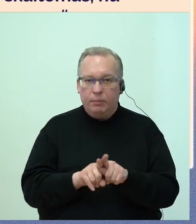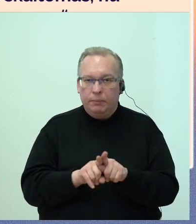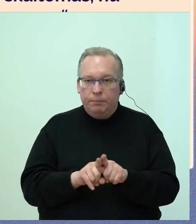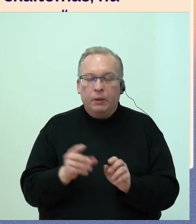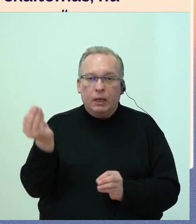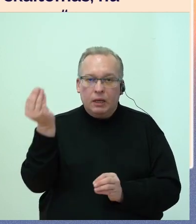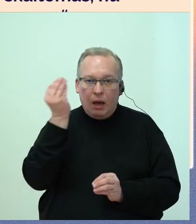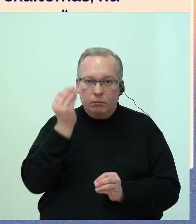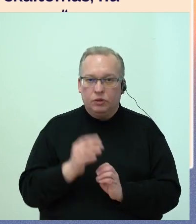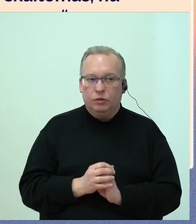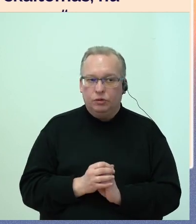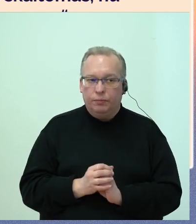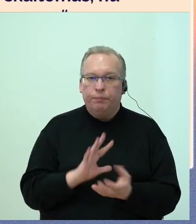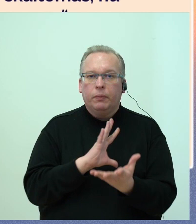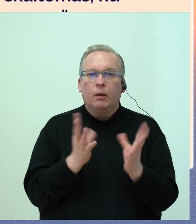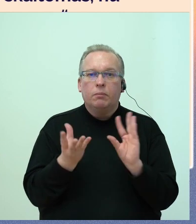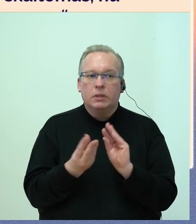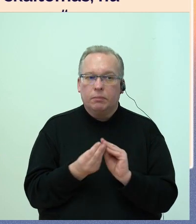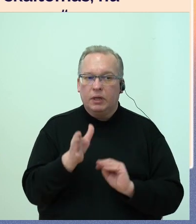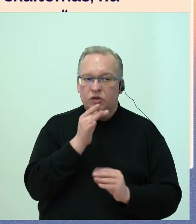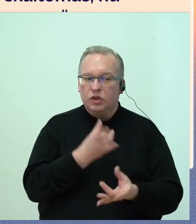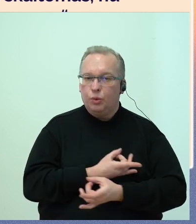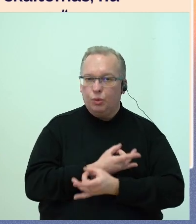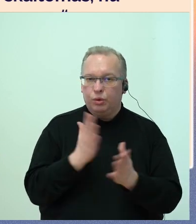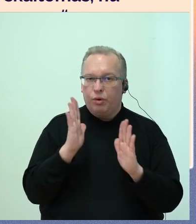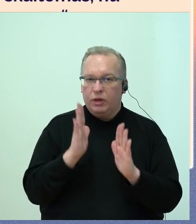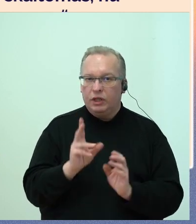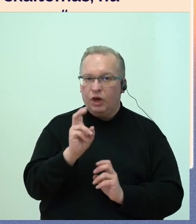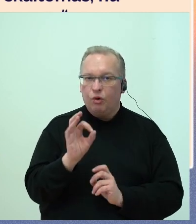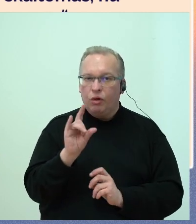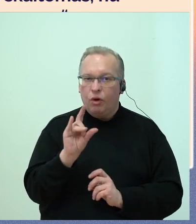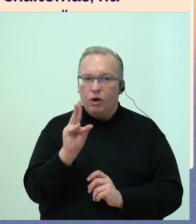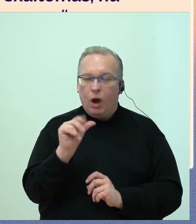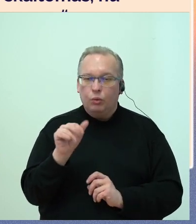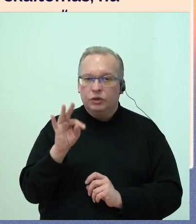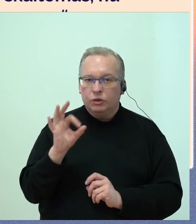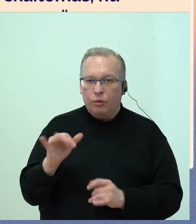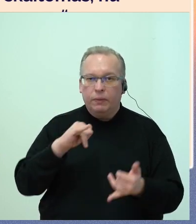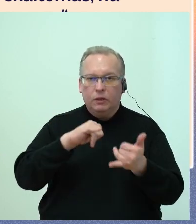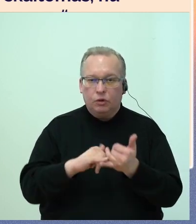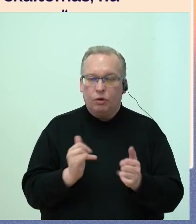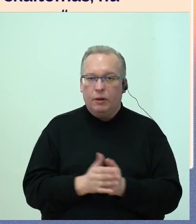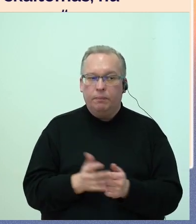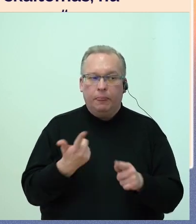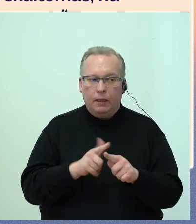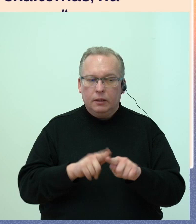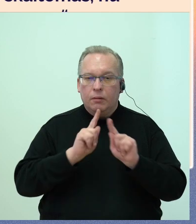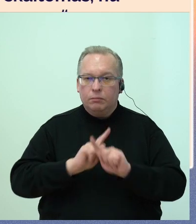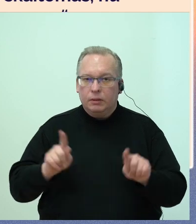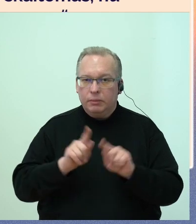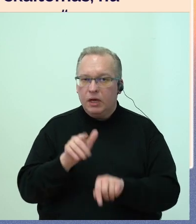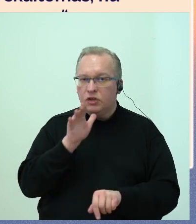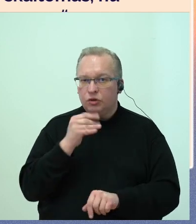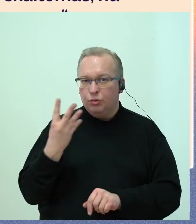įamžinančio ir apskritai žydų kultūrą, ne tik tai holokausto istoriją. Na ir puoselėjimas žydų